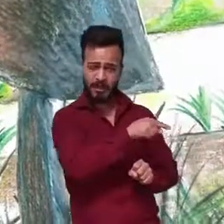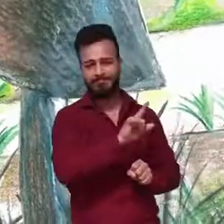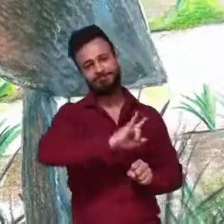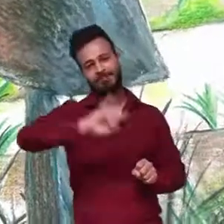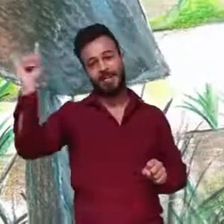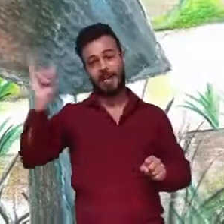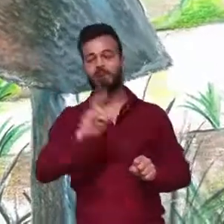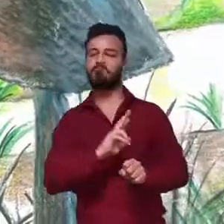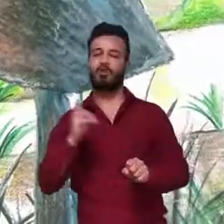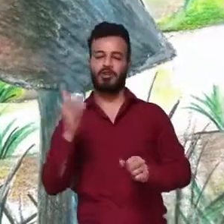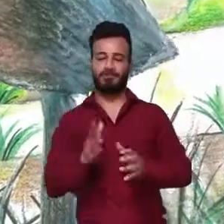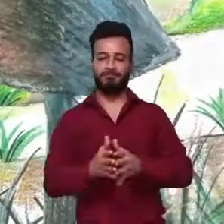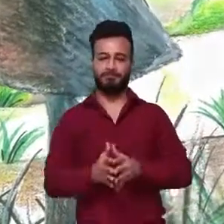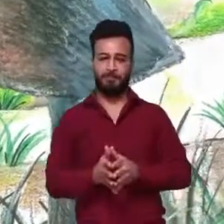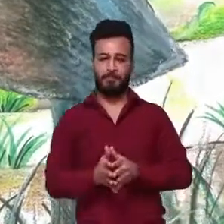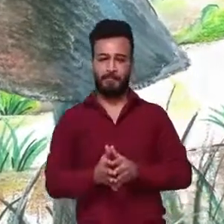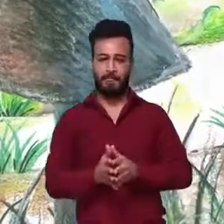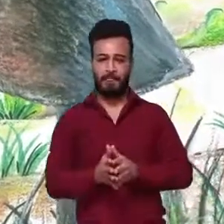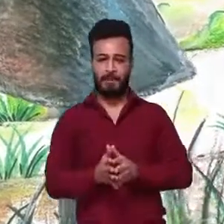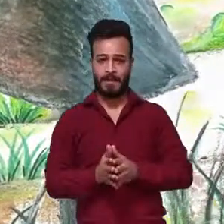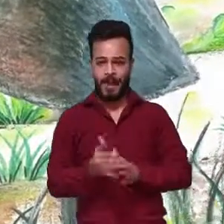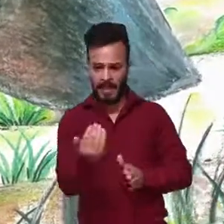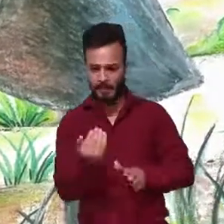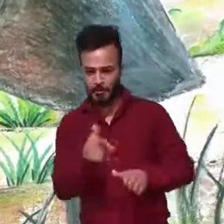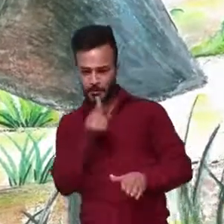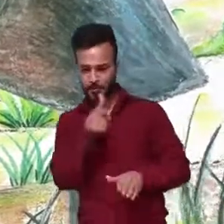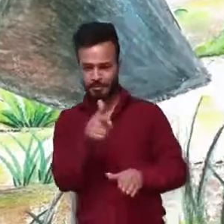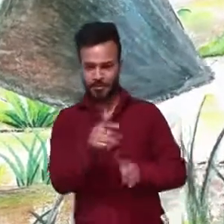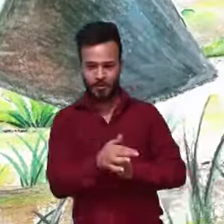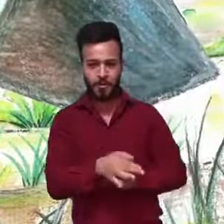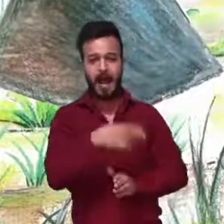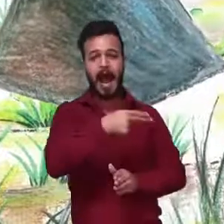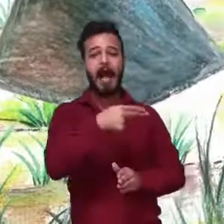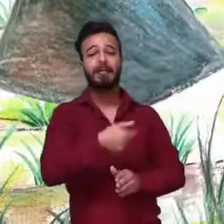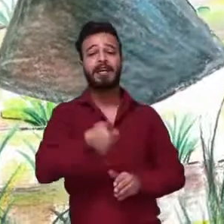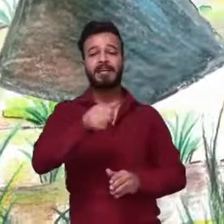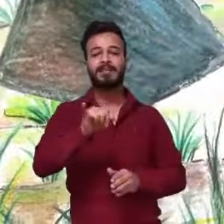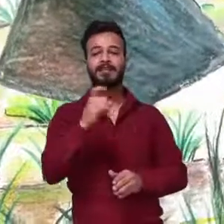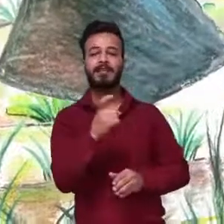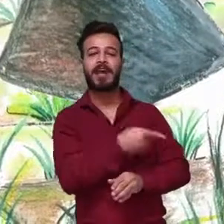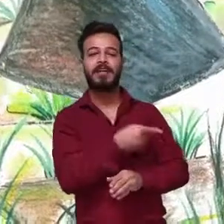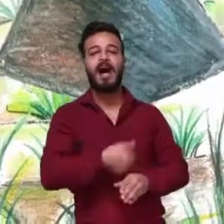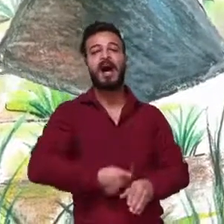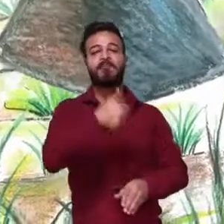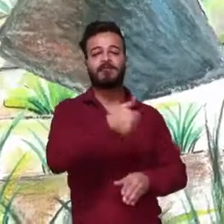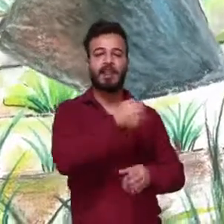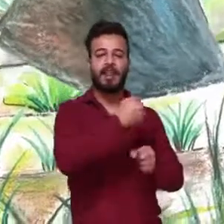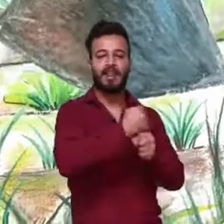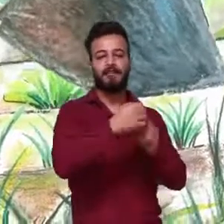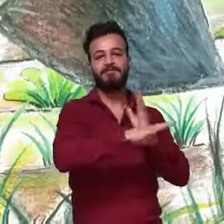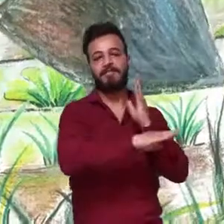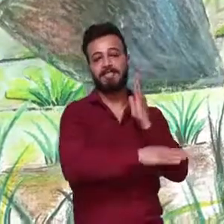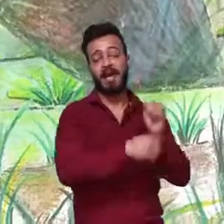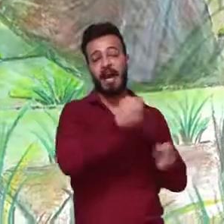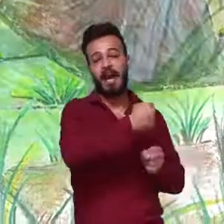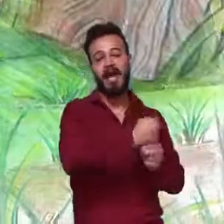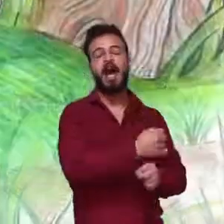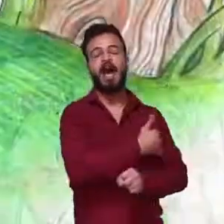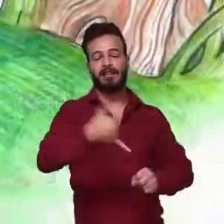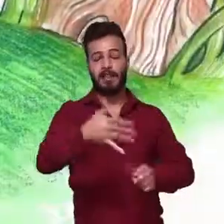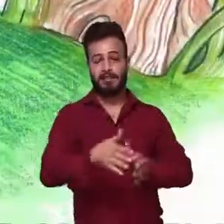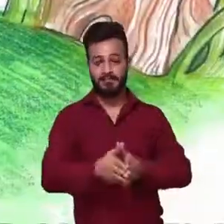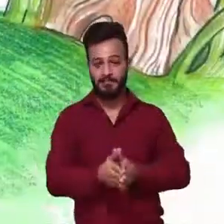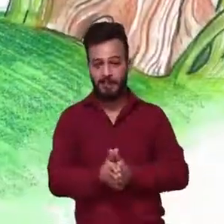كحركات الفزاعة عامر، فكما أخبرتكم عامر أفضل فزاعة على الإطلاق. وفي